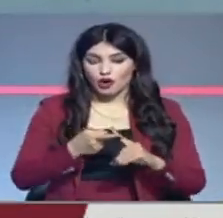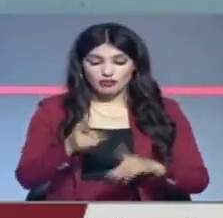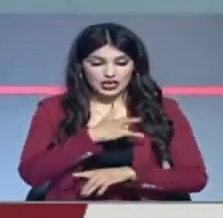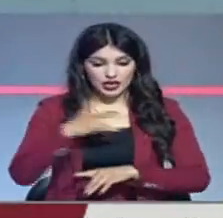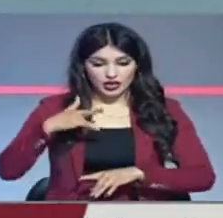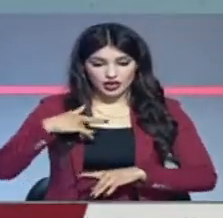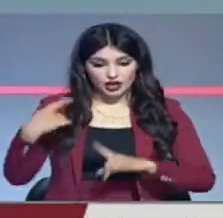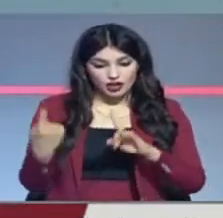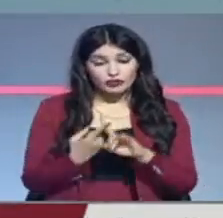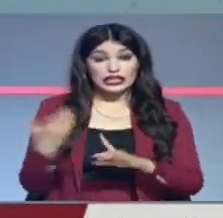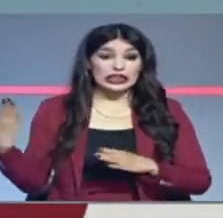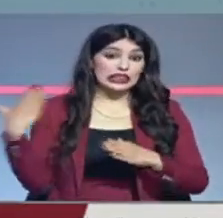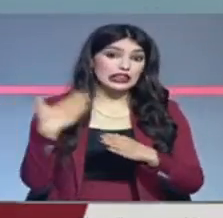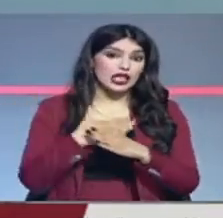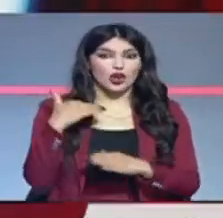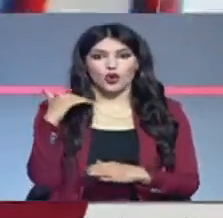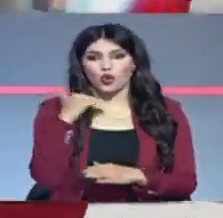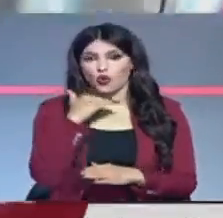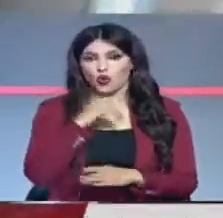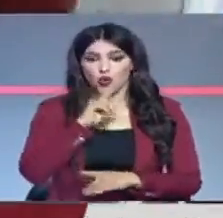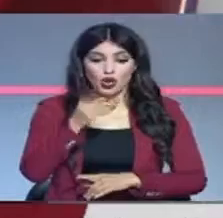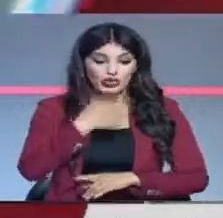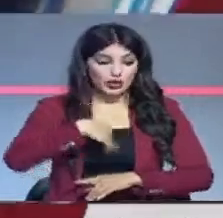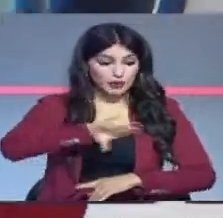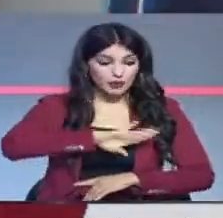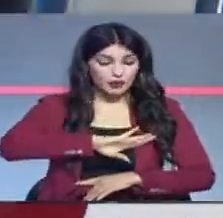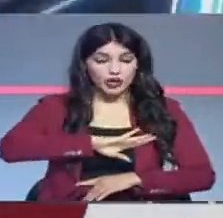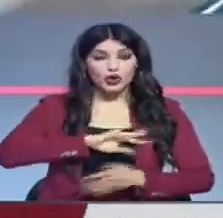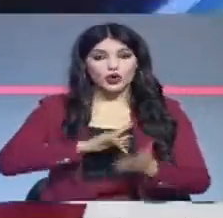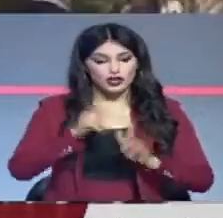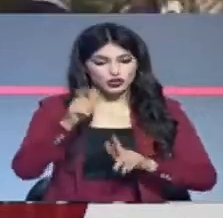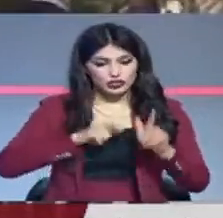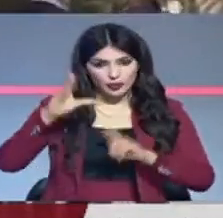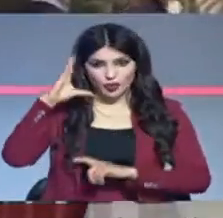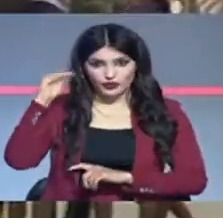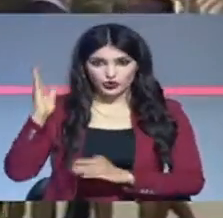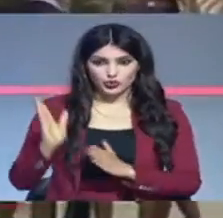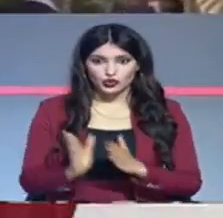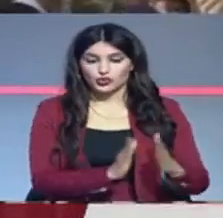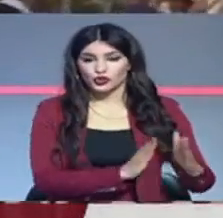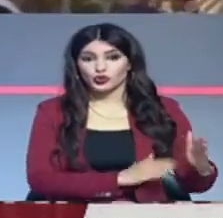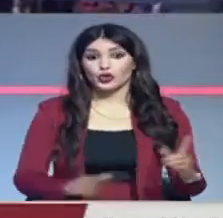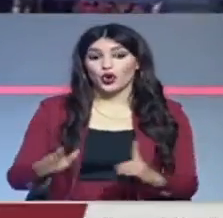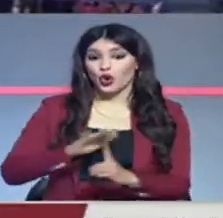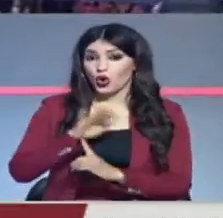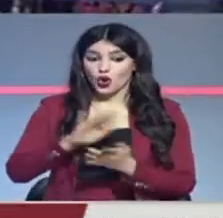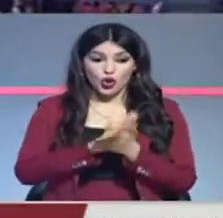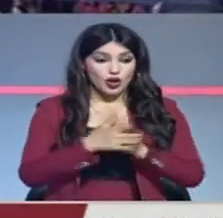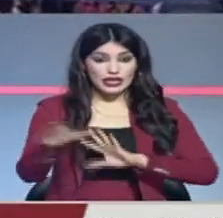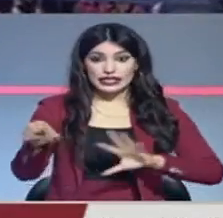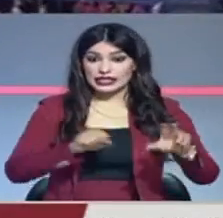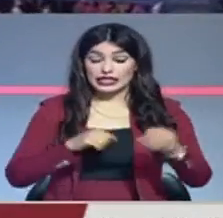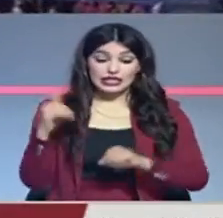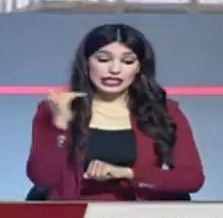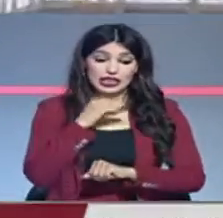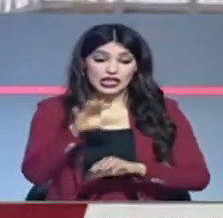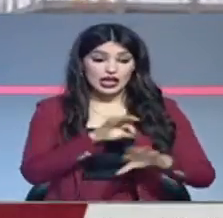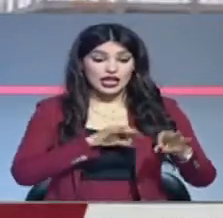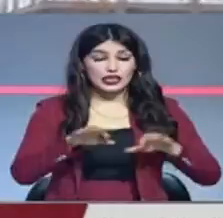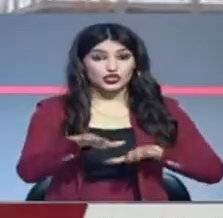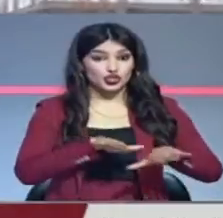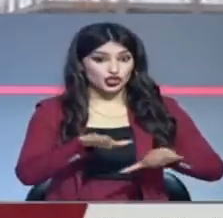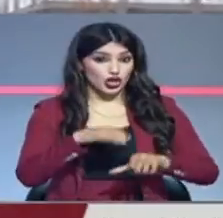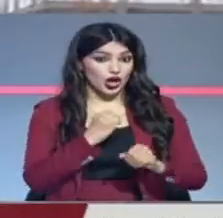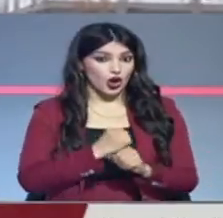تستوجب التدخل العاجل وفقا لل جهه وبعض المختصين المجتمع المدني يدعو الى تسريع في اتخاذ اجراءات